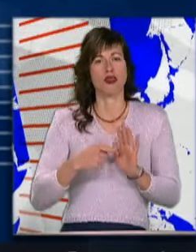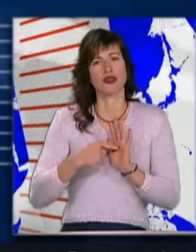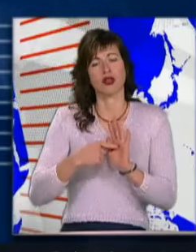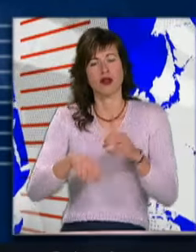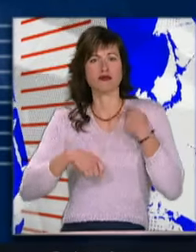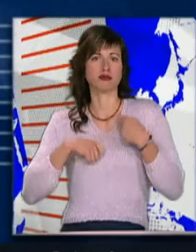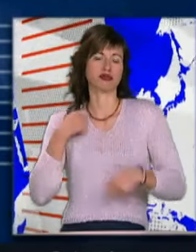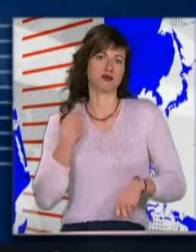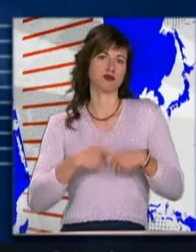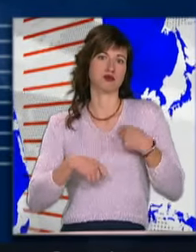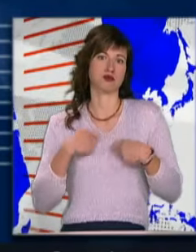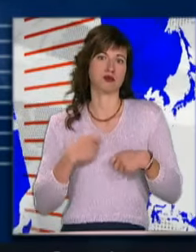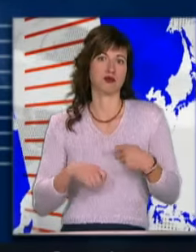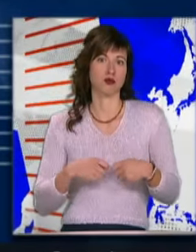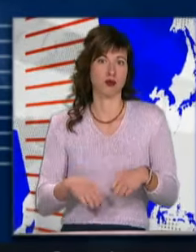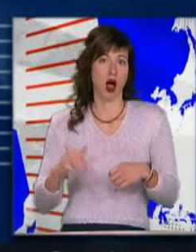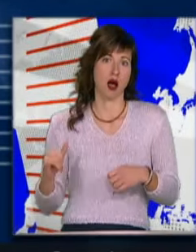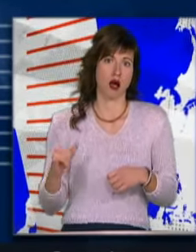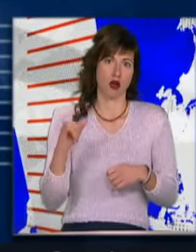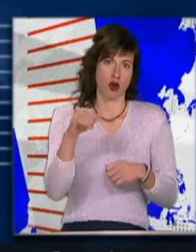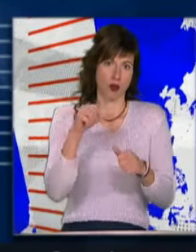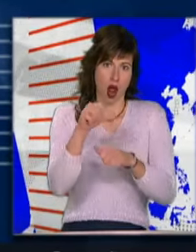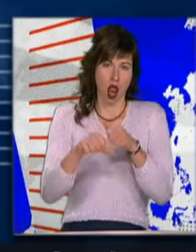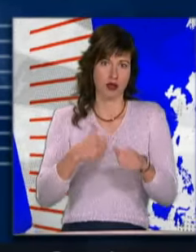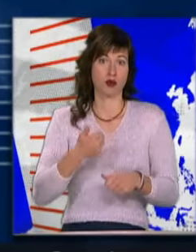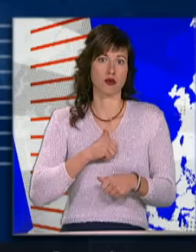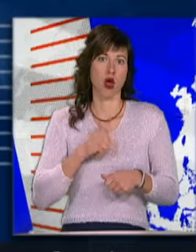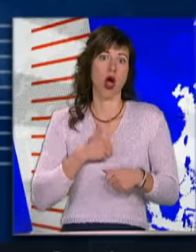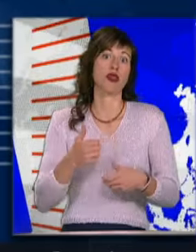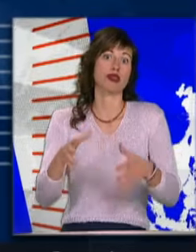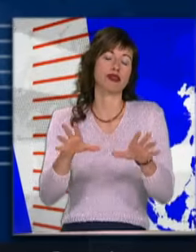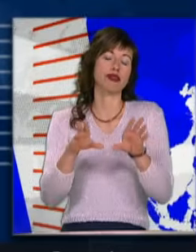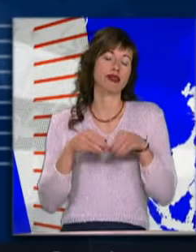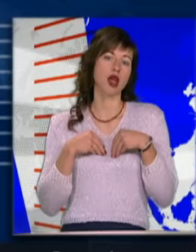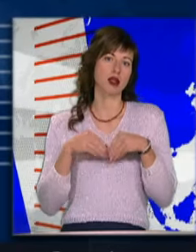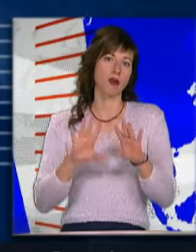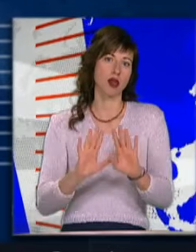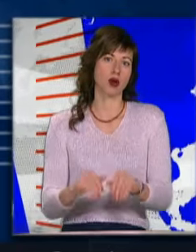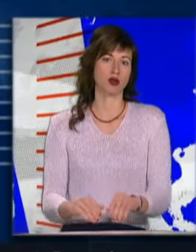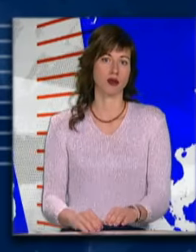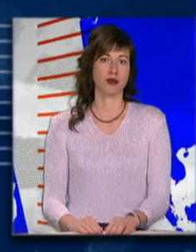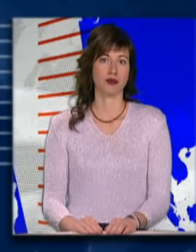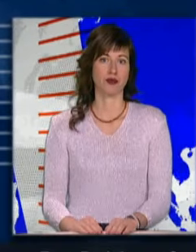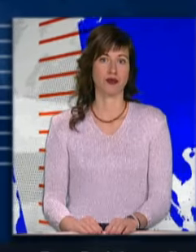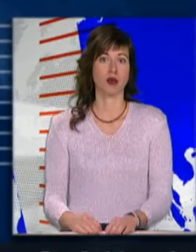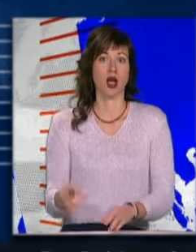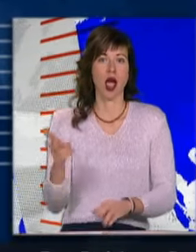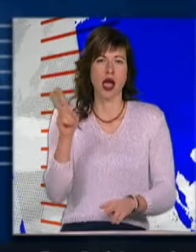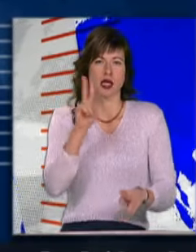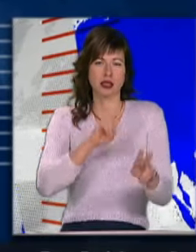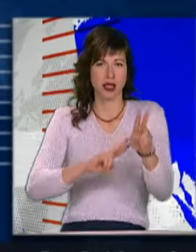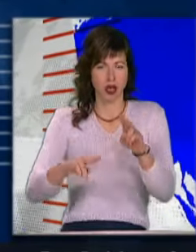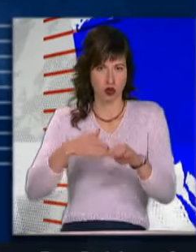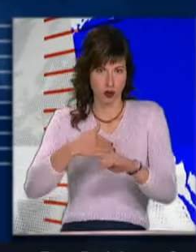εκφράζοντας την αποδοκιμασία τους για την παρουσία των μελών στους χώρους του αεροδρομίου αλλά κυρίως και για το σκοπό της επίσκεψής τους παροδική